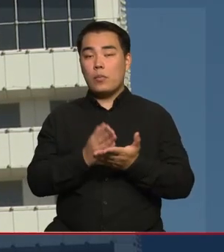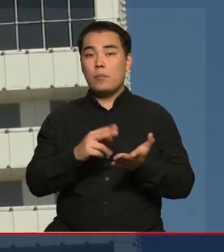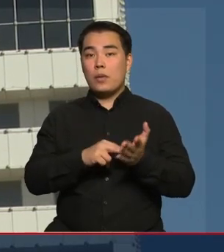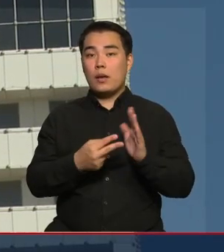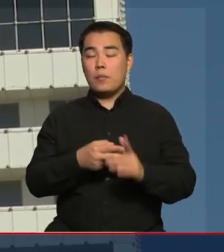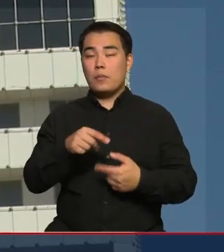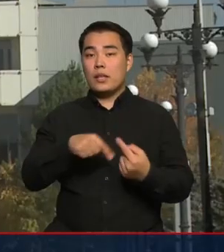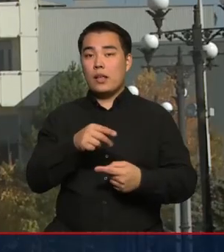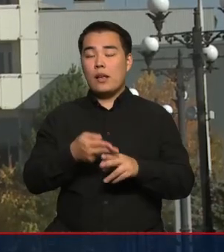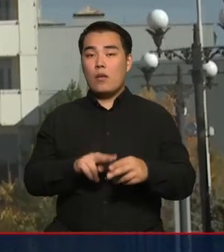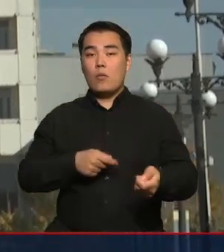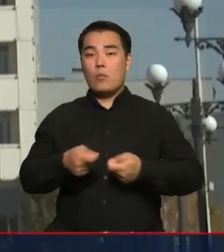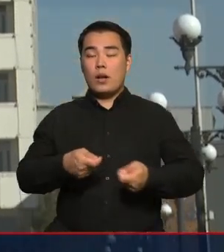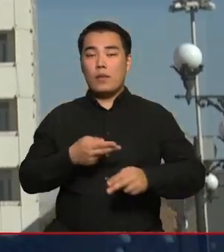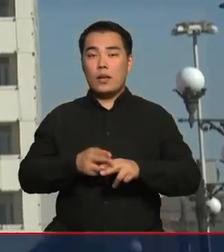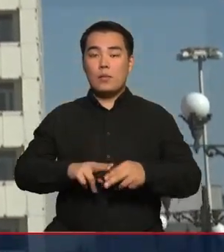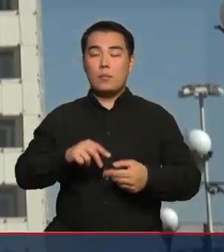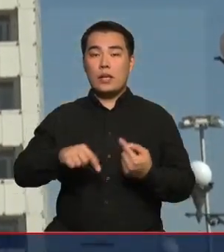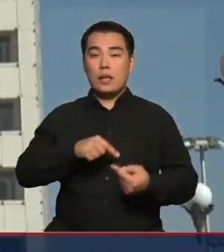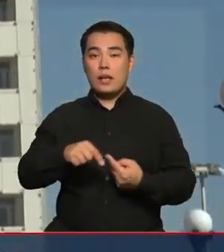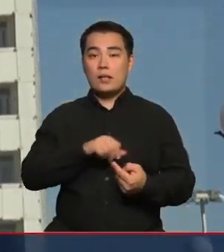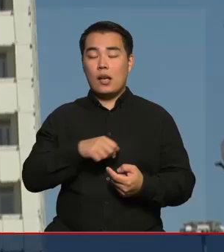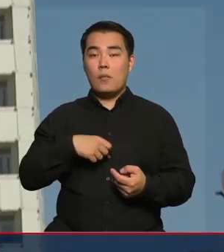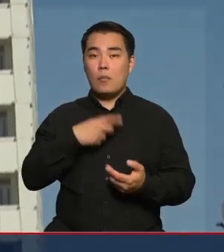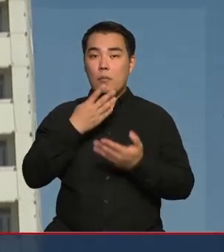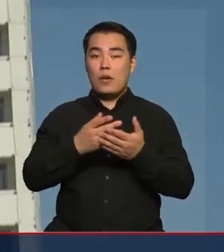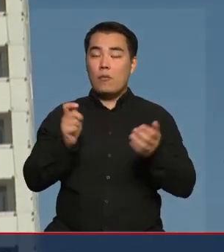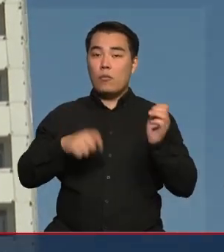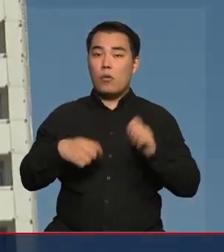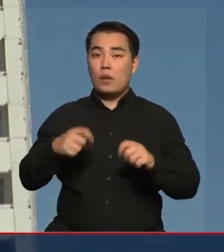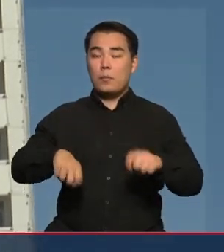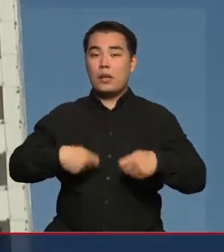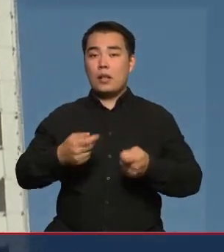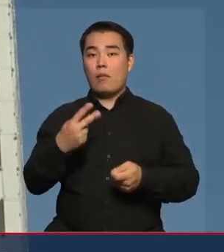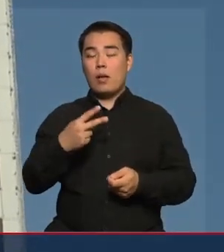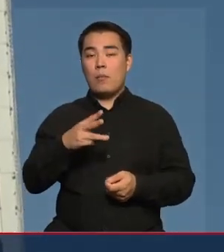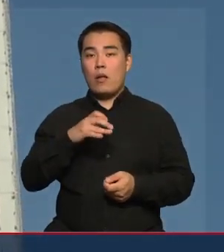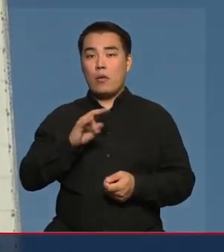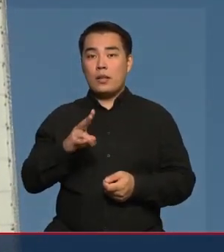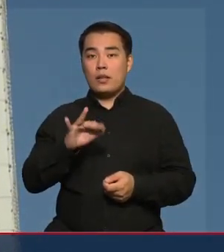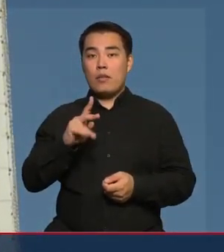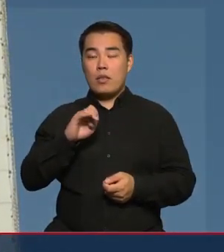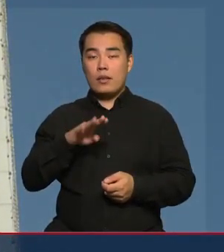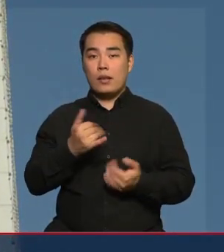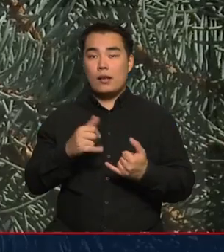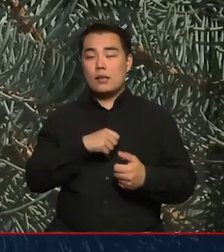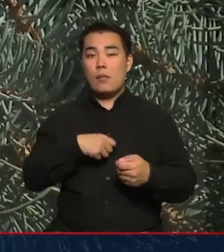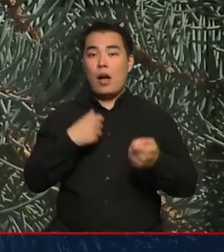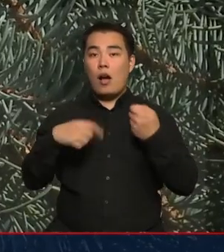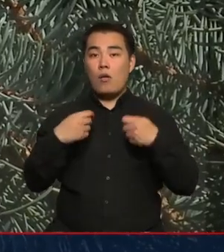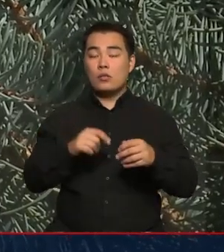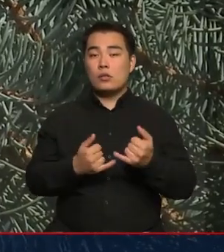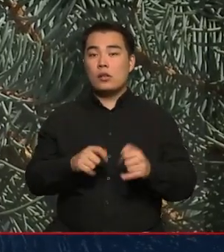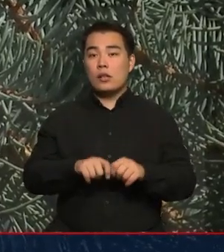бизнесов Нея этим бизнесом в специальный государственный фонд компания перевела уже 20 млн дивидендов А всего же на аукционах удалось